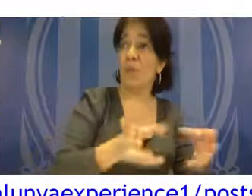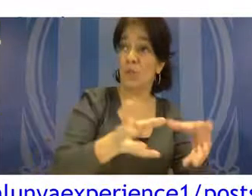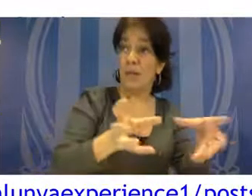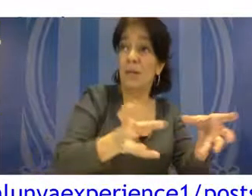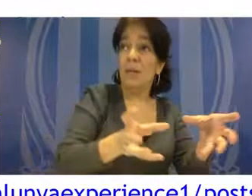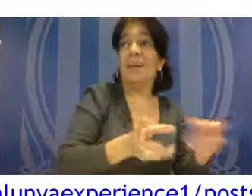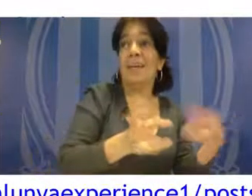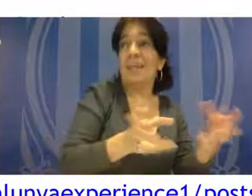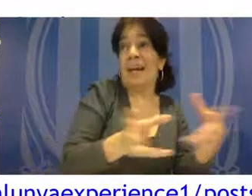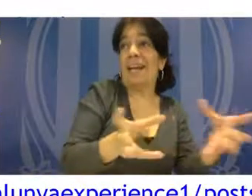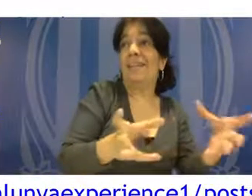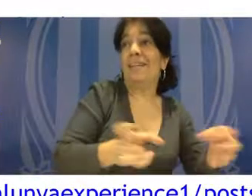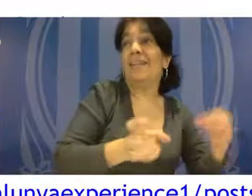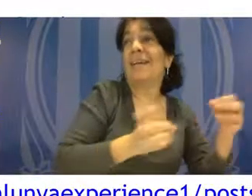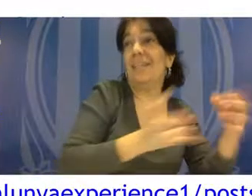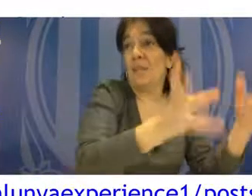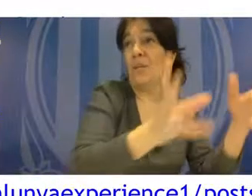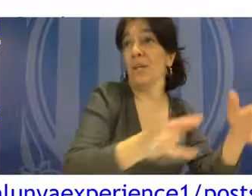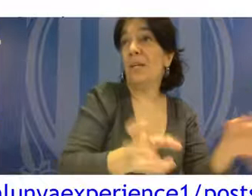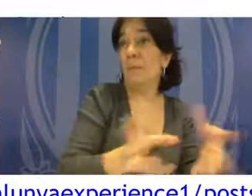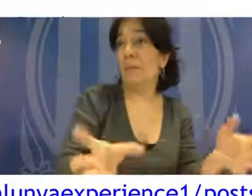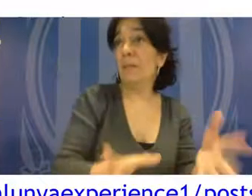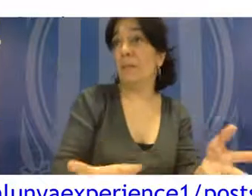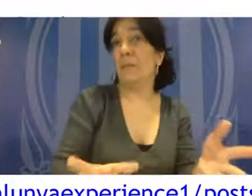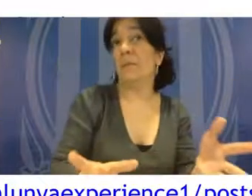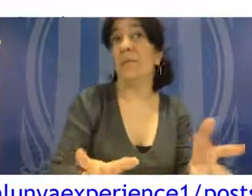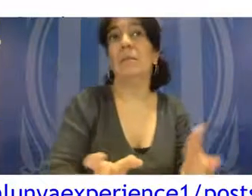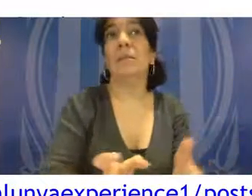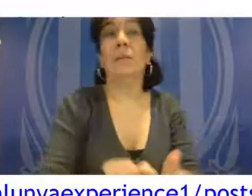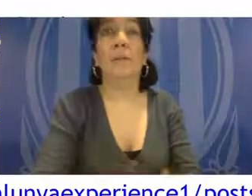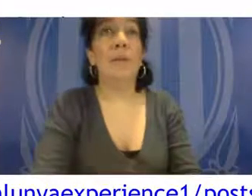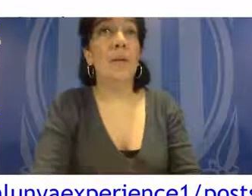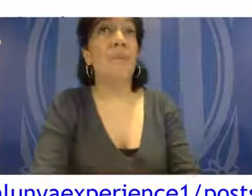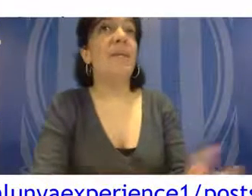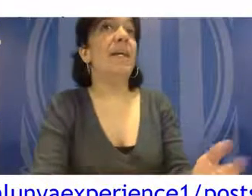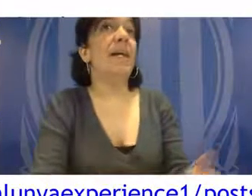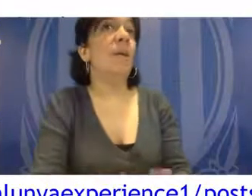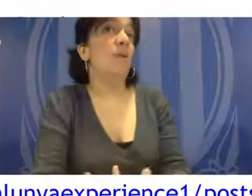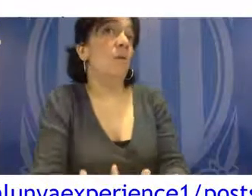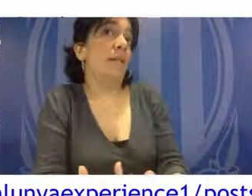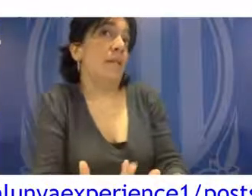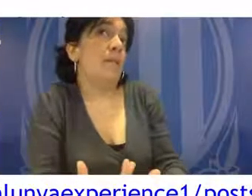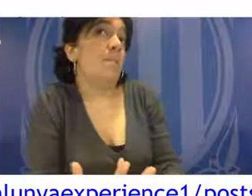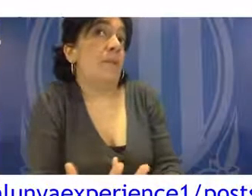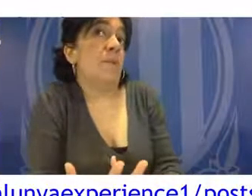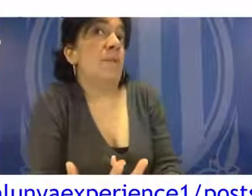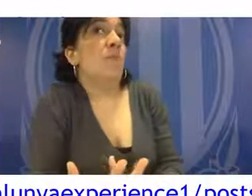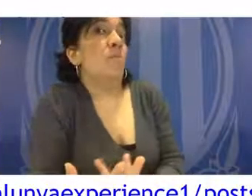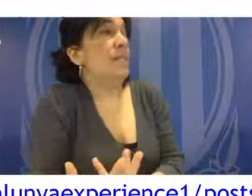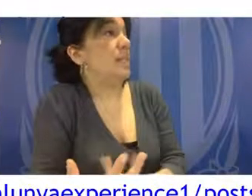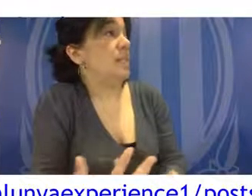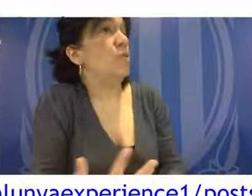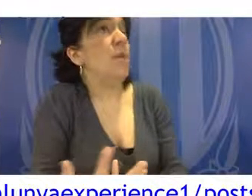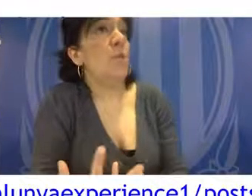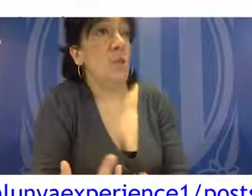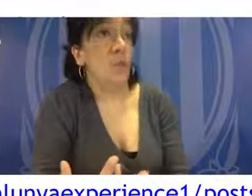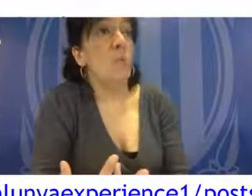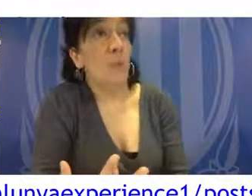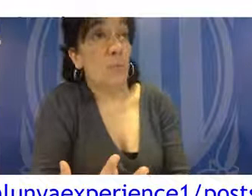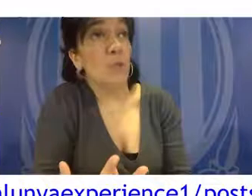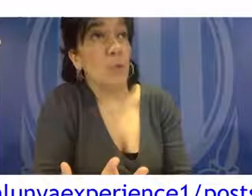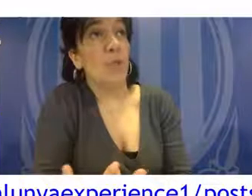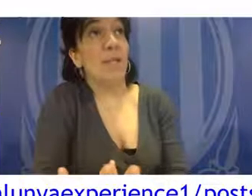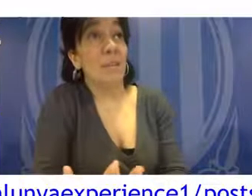qual cosa hi ha garanties de que el seu vídeo també sigui vist. Flickr no el tractem pròpiament com una xarxa social, però sí